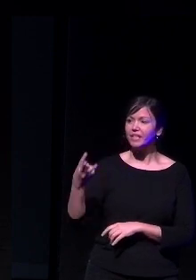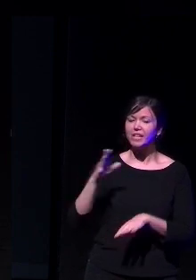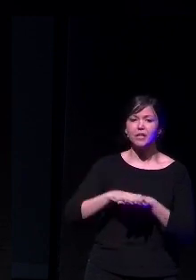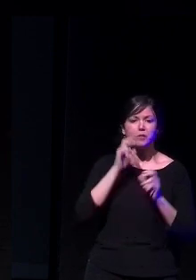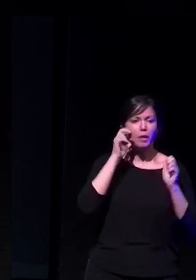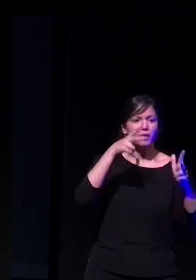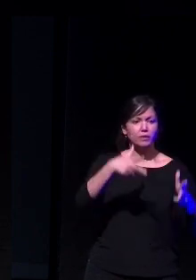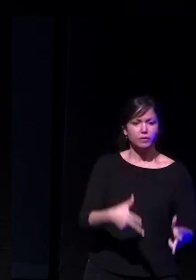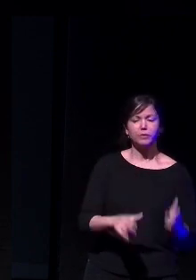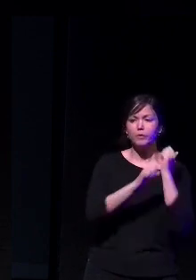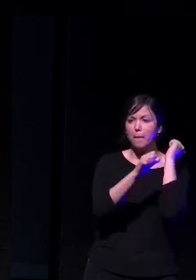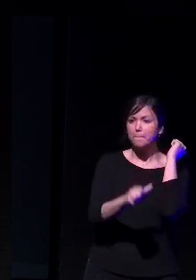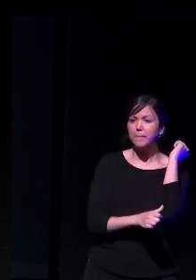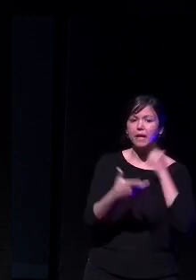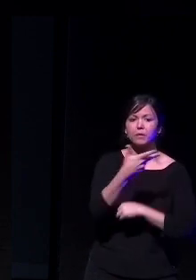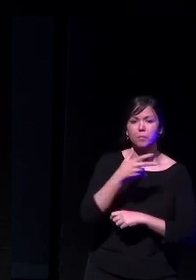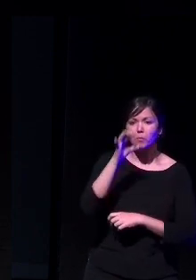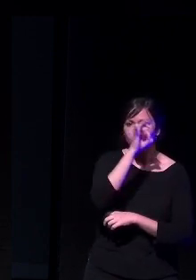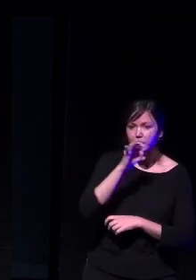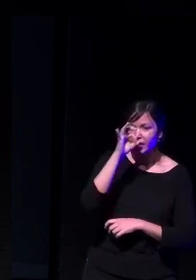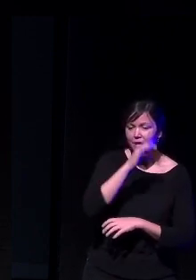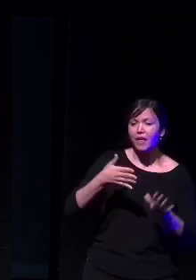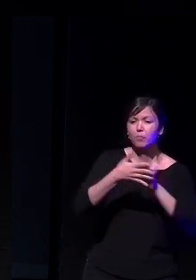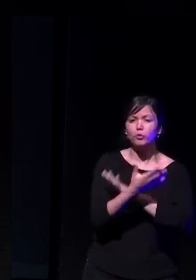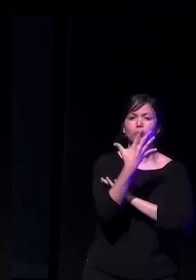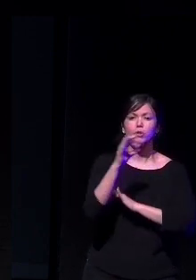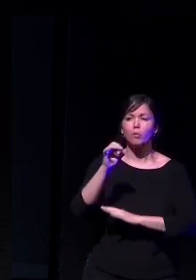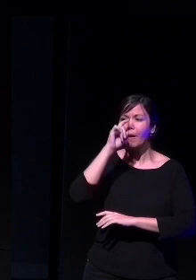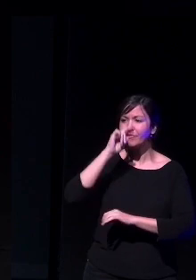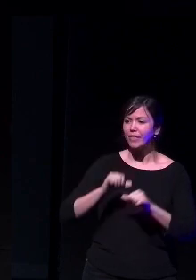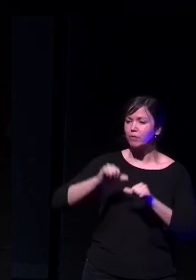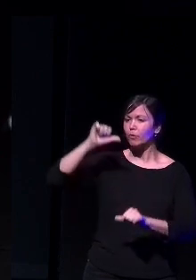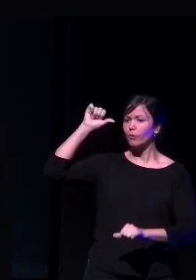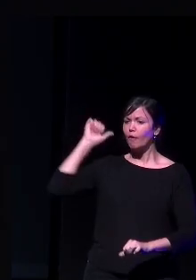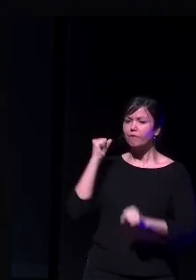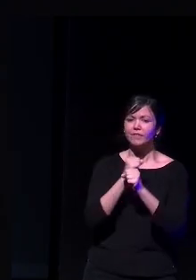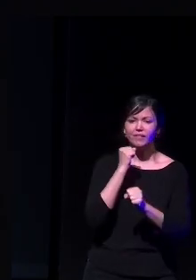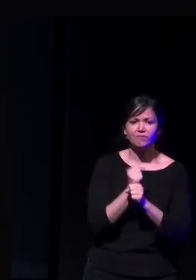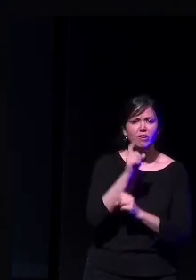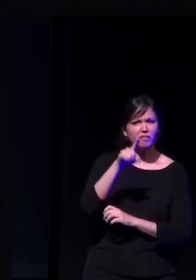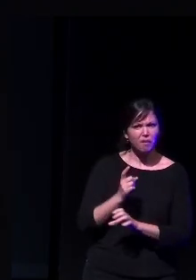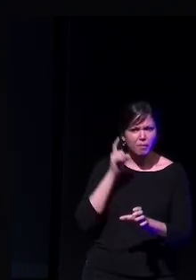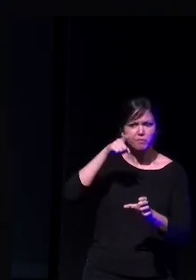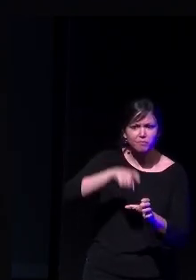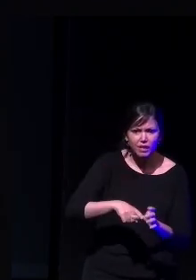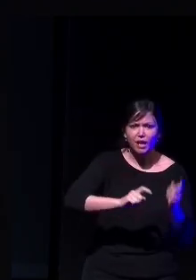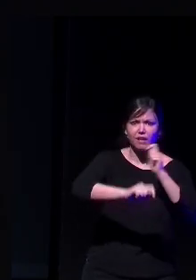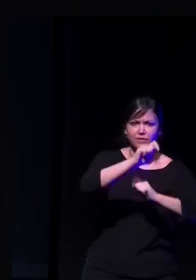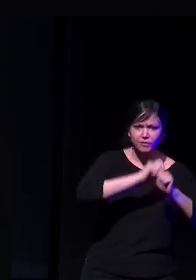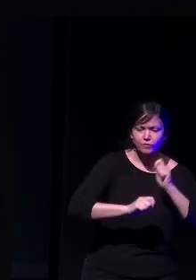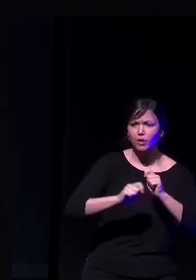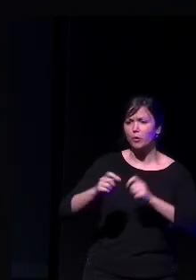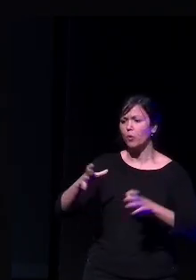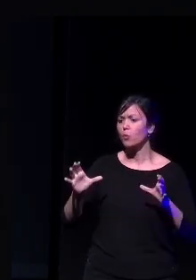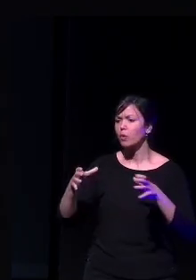en reconeixement a la seva tasca emprenedora pels seus 50 anys de trajectòria i per la seva activa participació en associacions,